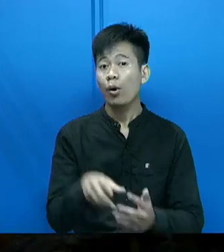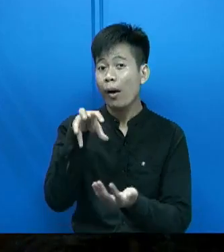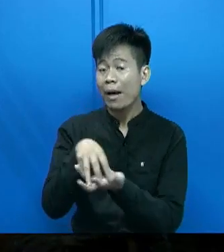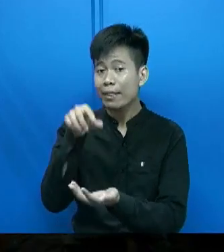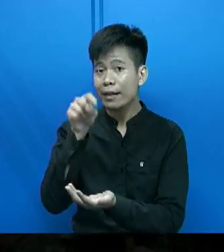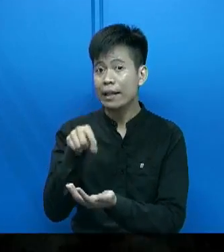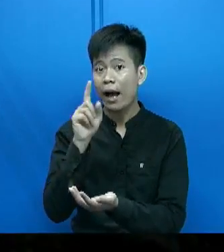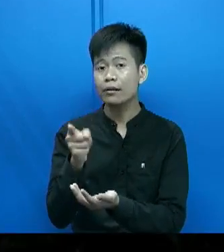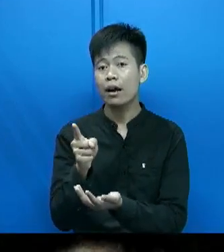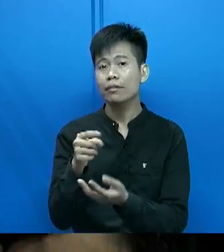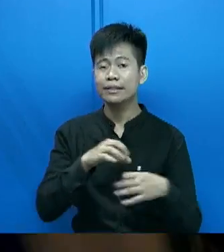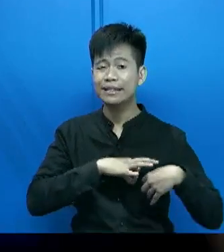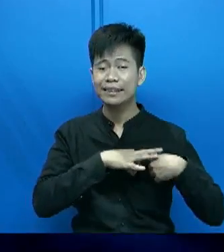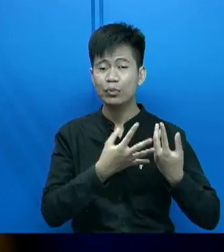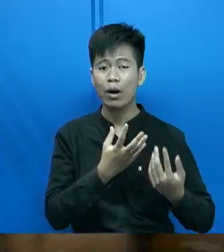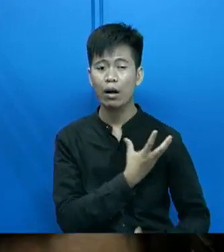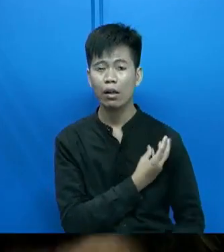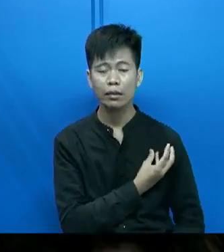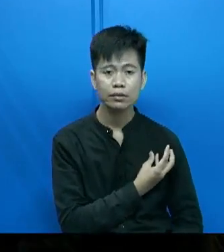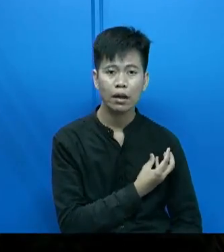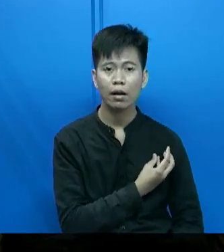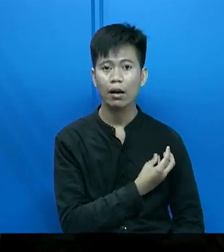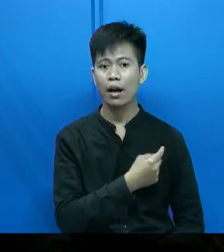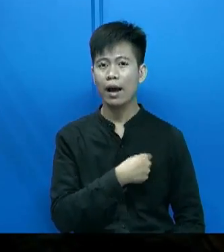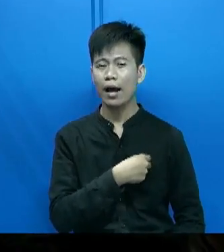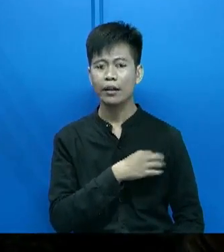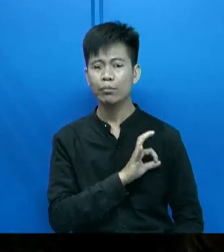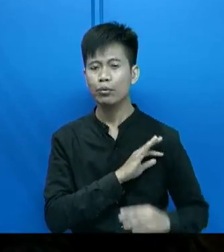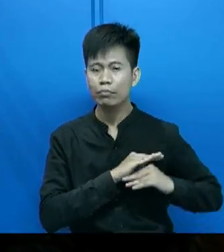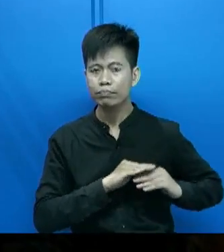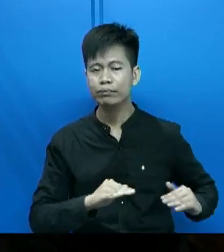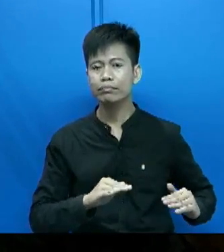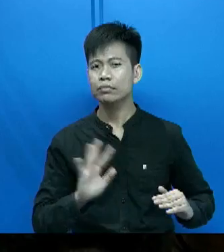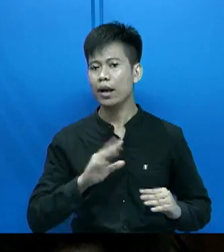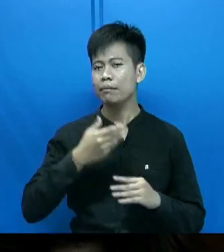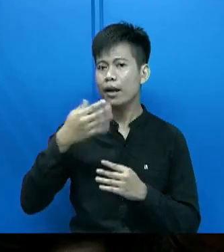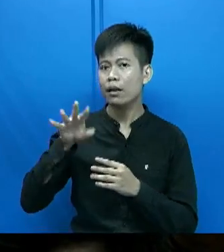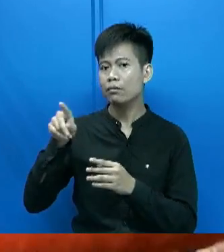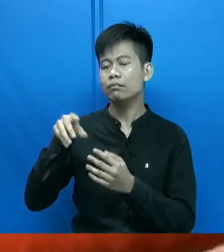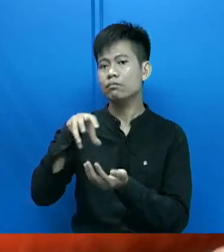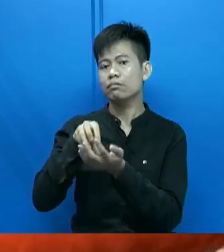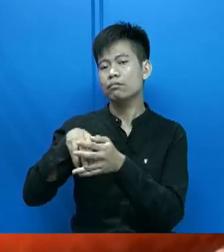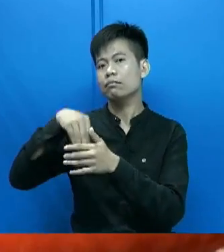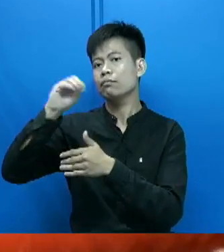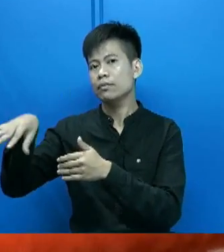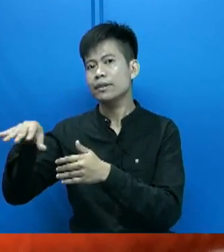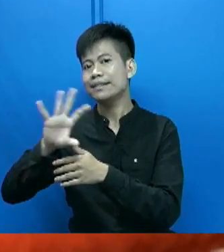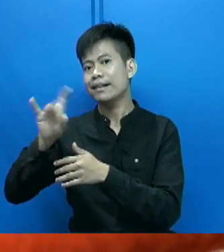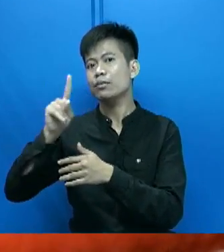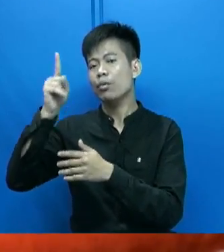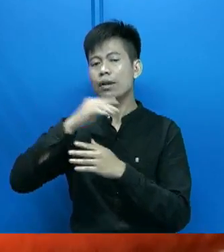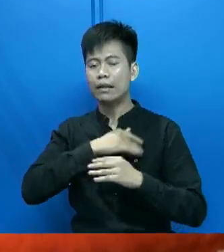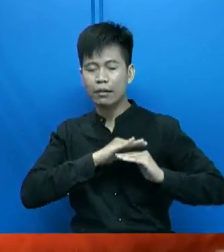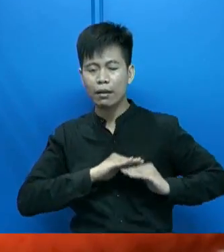ini yang jiwanya masih gelisah, hatinya belum tenteram, jangan biarkan ia meninggalkan tempat ini kecuali Kau telah tenangkan